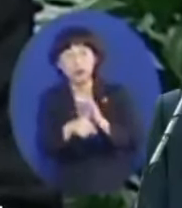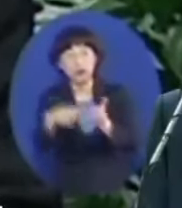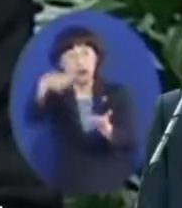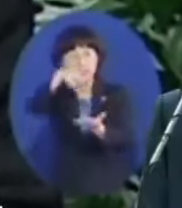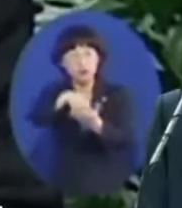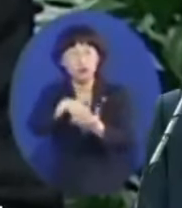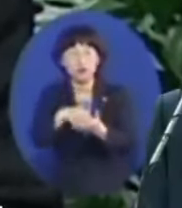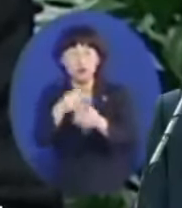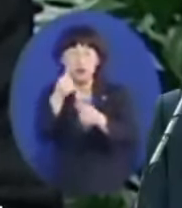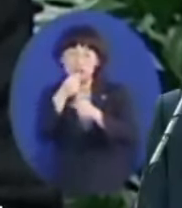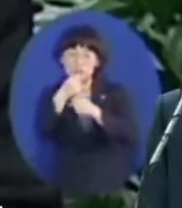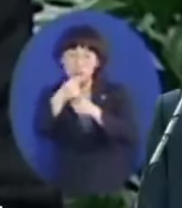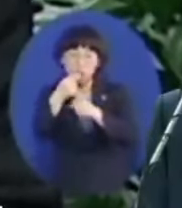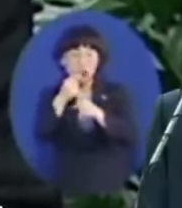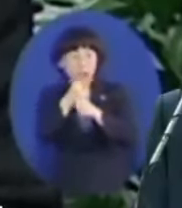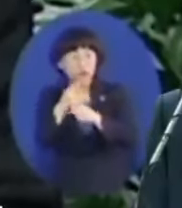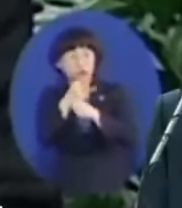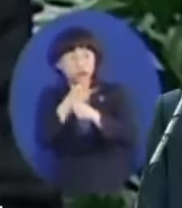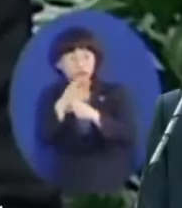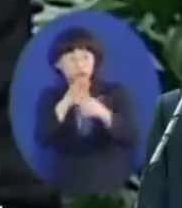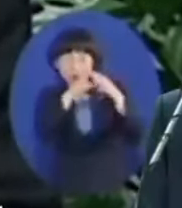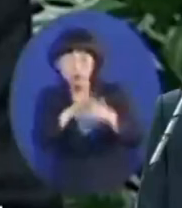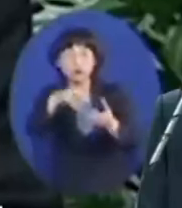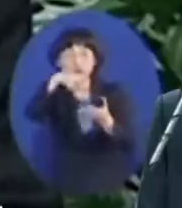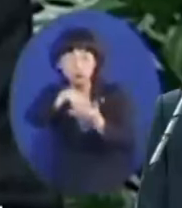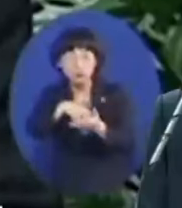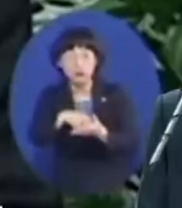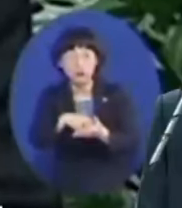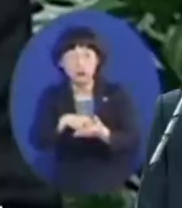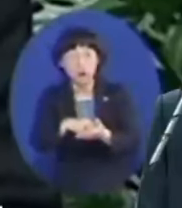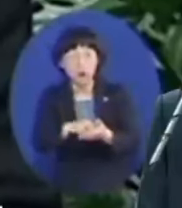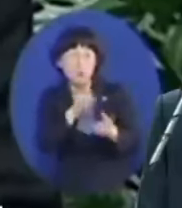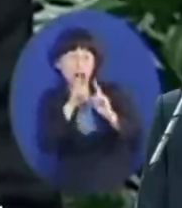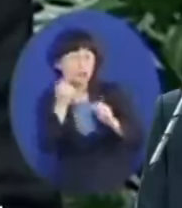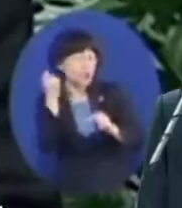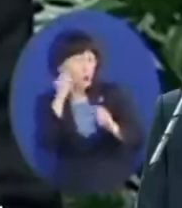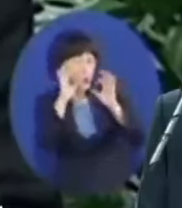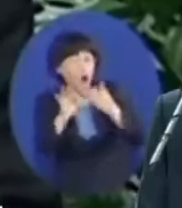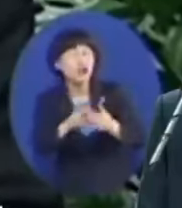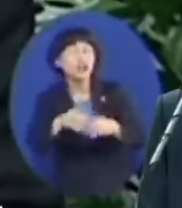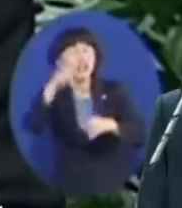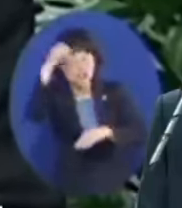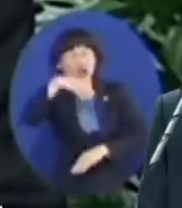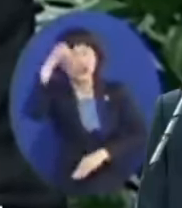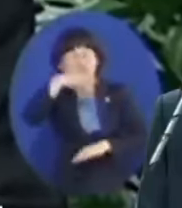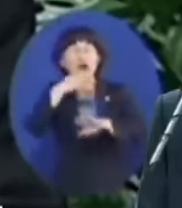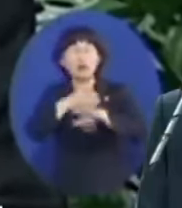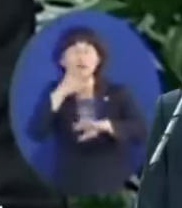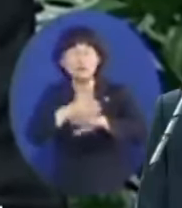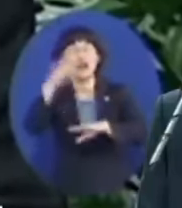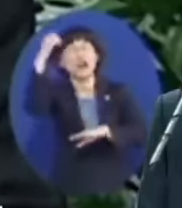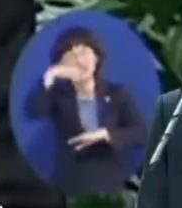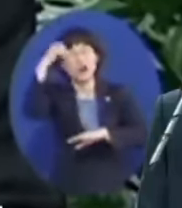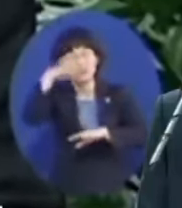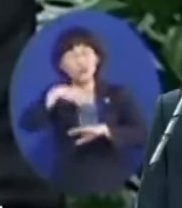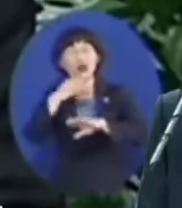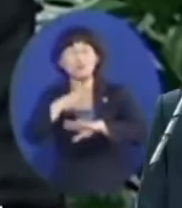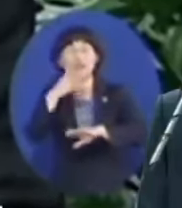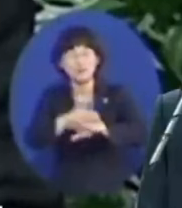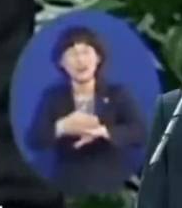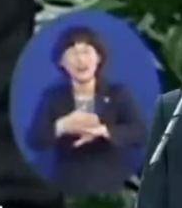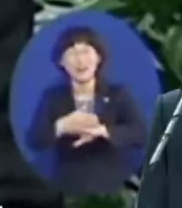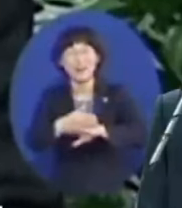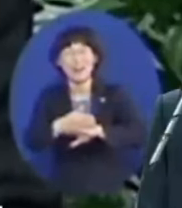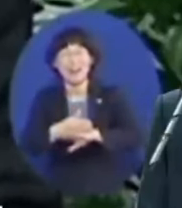시간 기도를 하고 떠날 때까지 하는 말이 그저 감사합니다. 그저 감사합니다. 그저 감사합니다. 그저